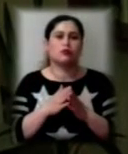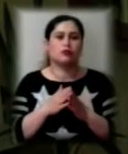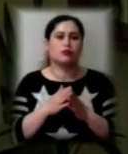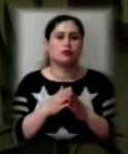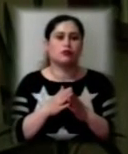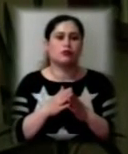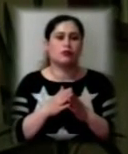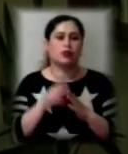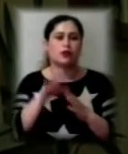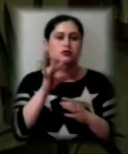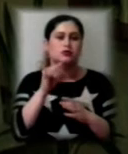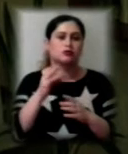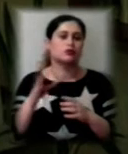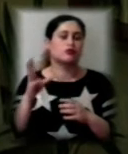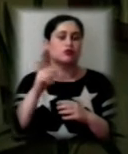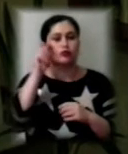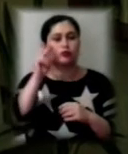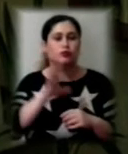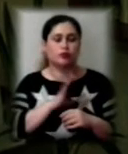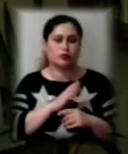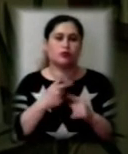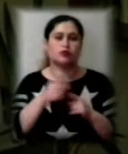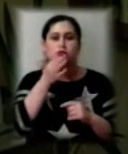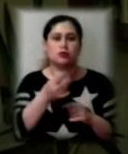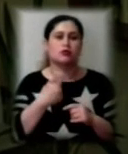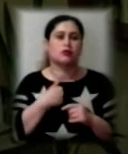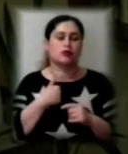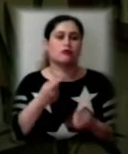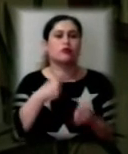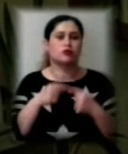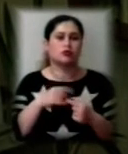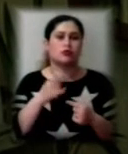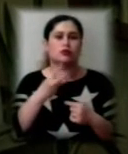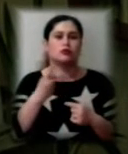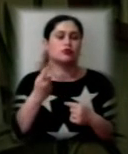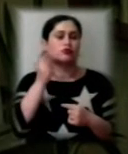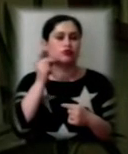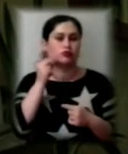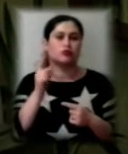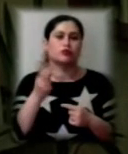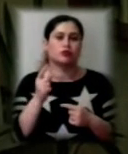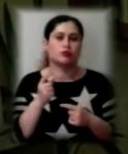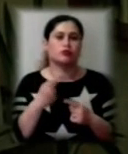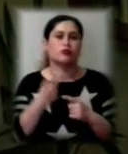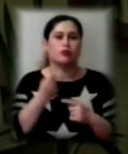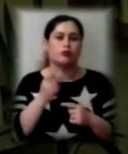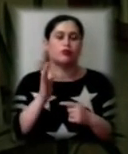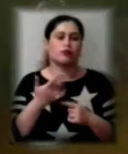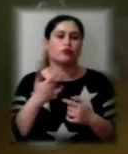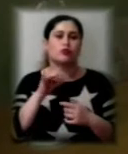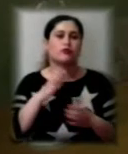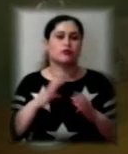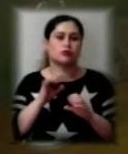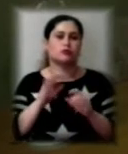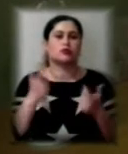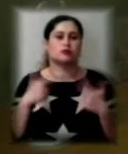дистанційно все учились ми, сказали нам повернутися 31 числа, тому що 1-го в університеті здавати екзамени.